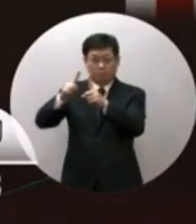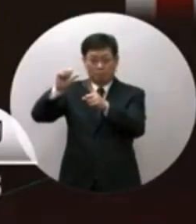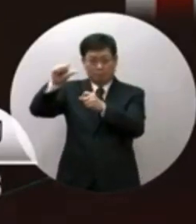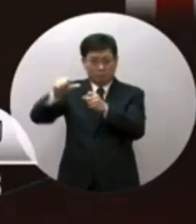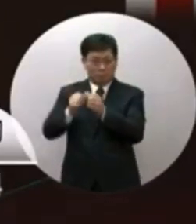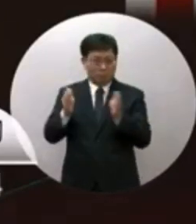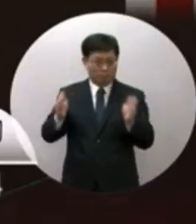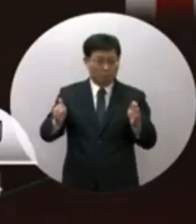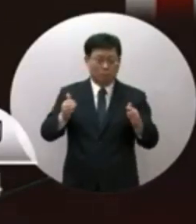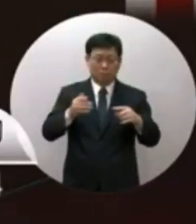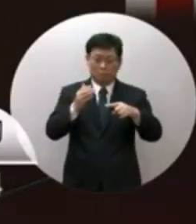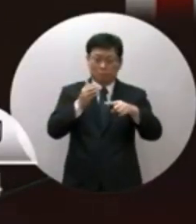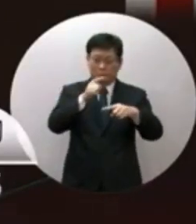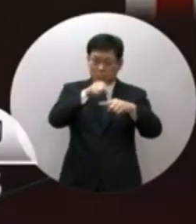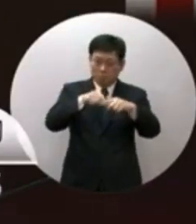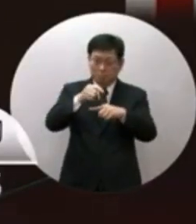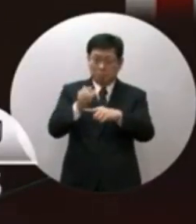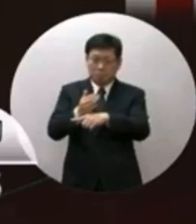110年至115年度举债